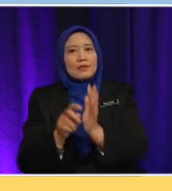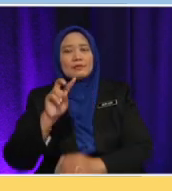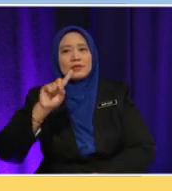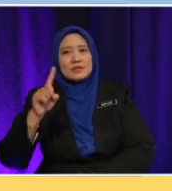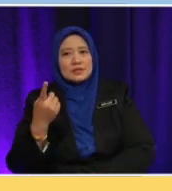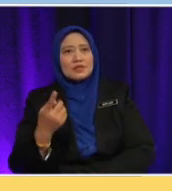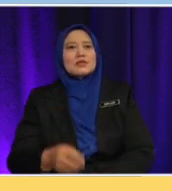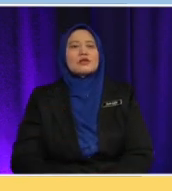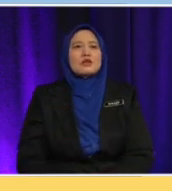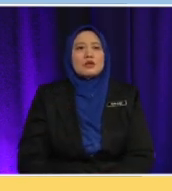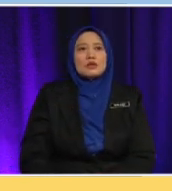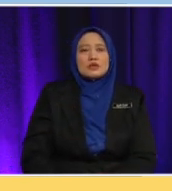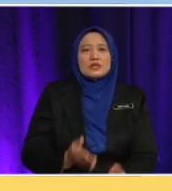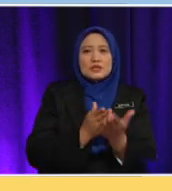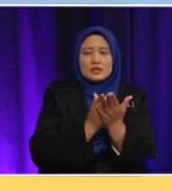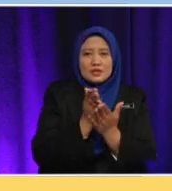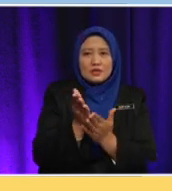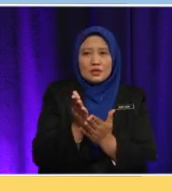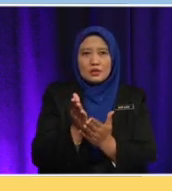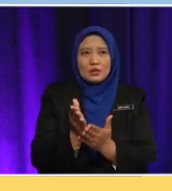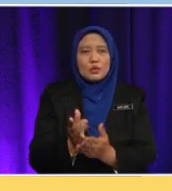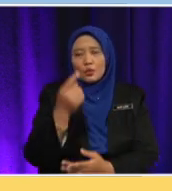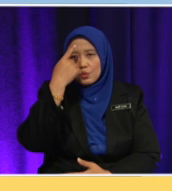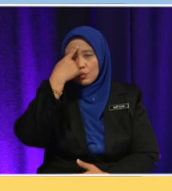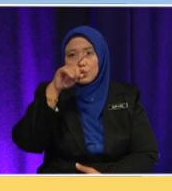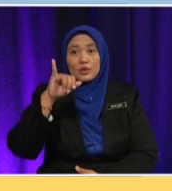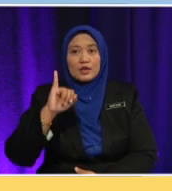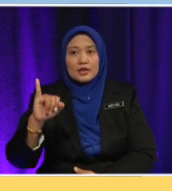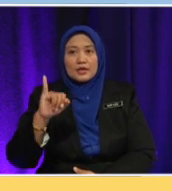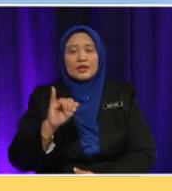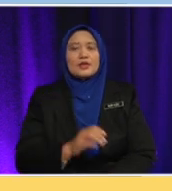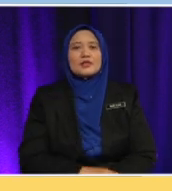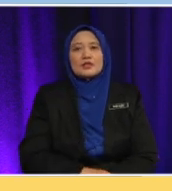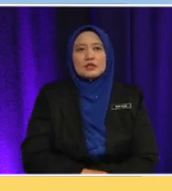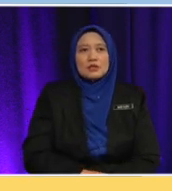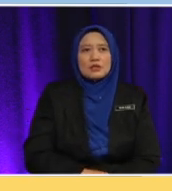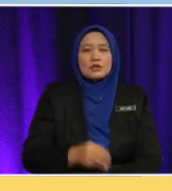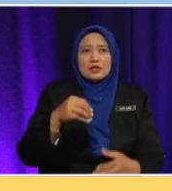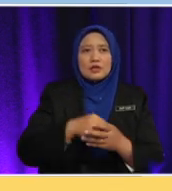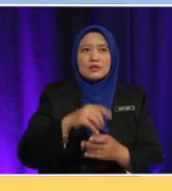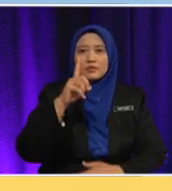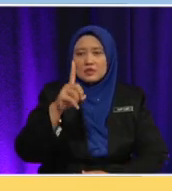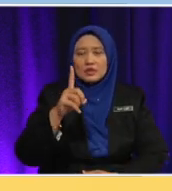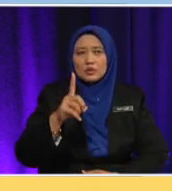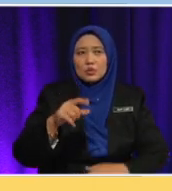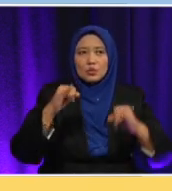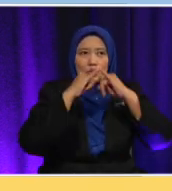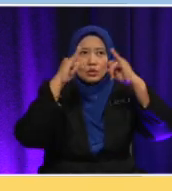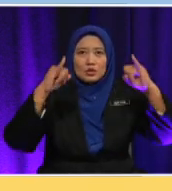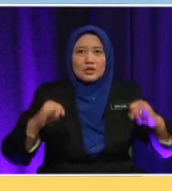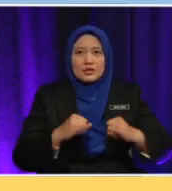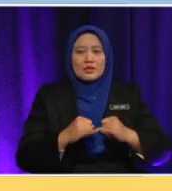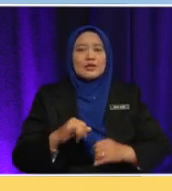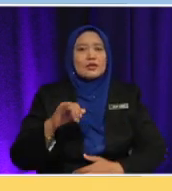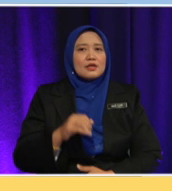Oke seterusnya IG IG dalam satu di tas ini kita balik semula kepada hukum harus